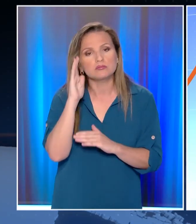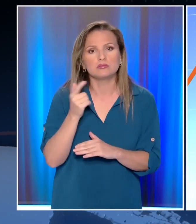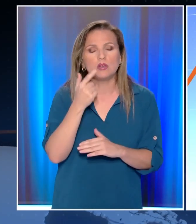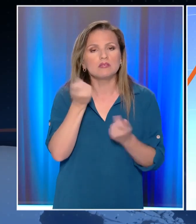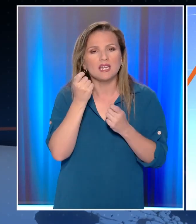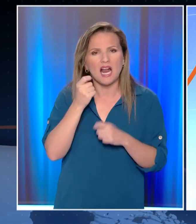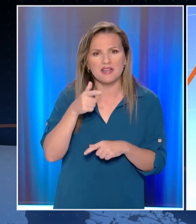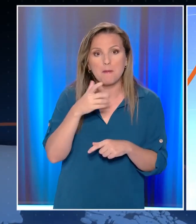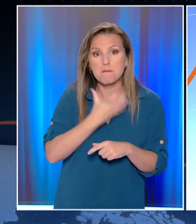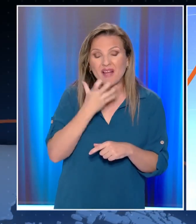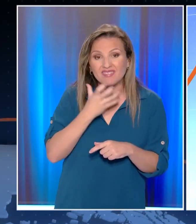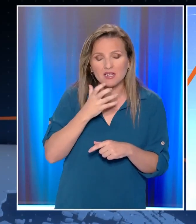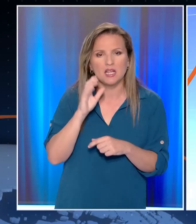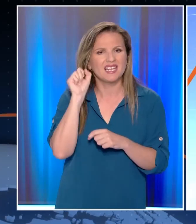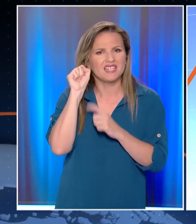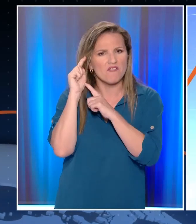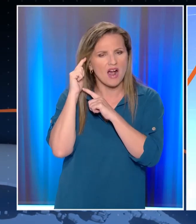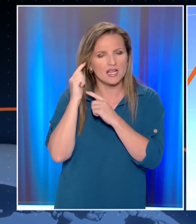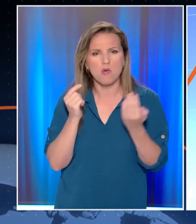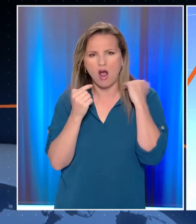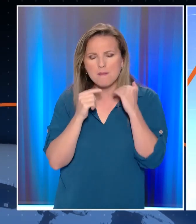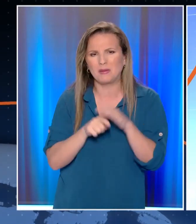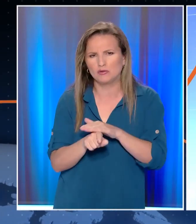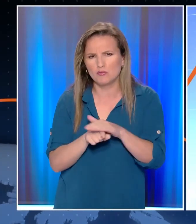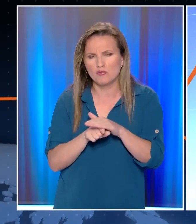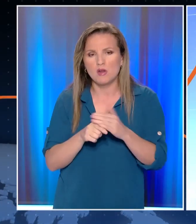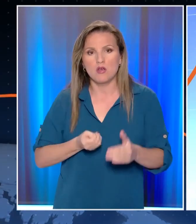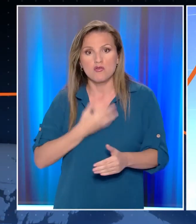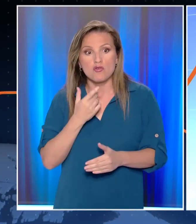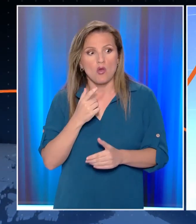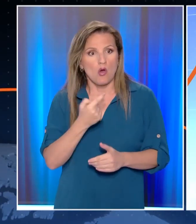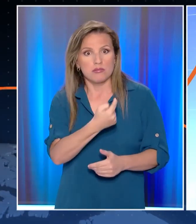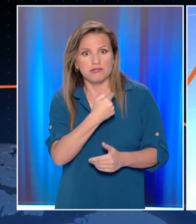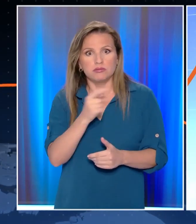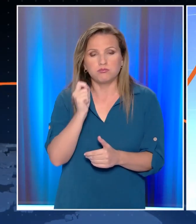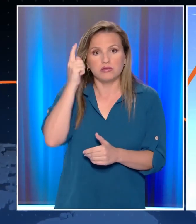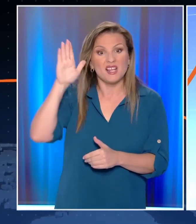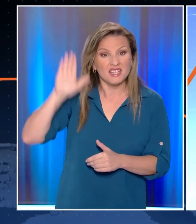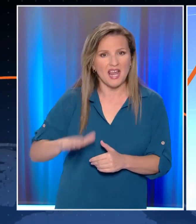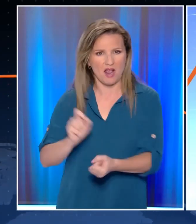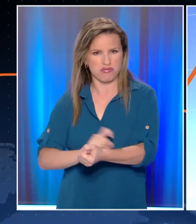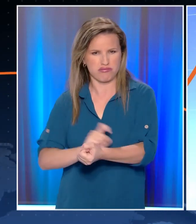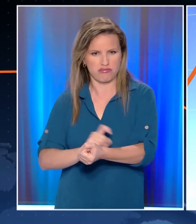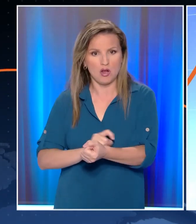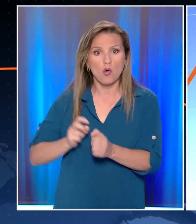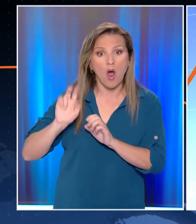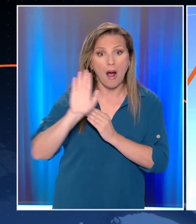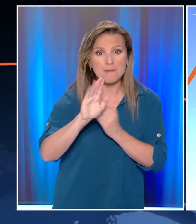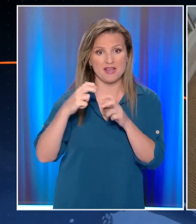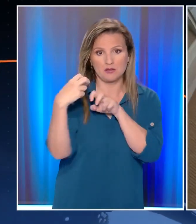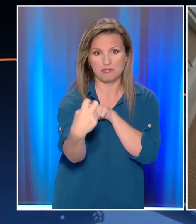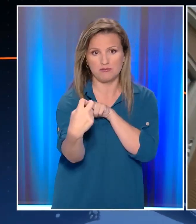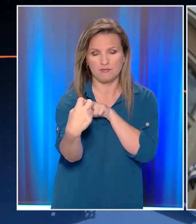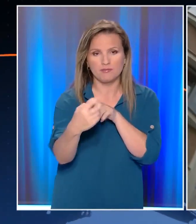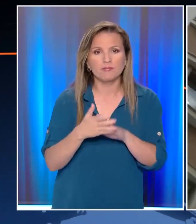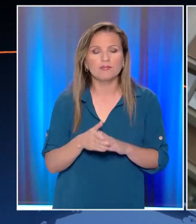το γενετικό του όργανο στο πίσω μέρος του κεφαλιού μου, πάνω από τα ρούχα μου. Εγώ ξύπνησα, κοπάνισα το χέρι μου από τα νεύρα μου και κάθισα απέναντί του.